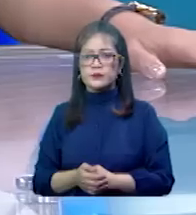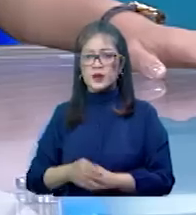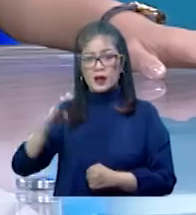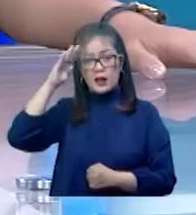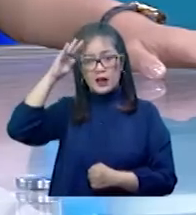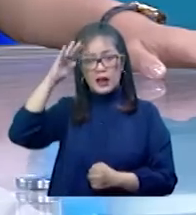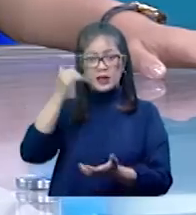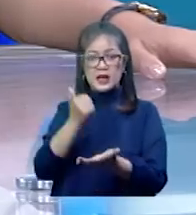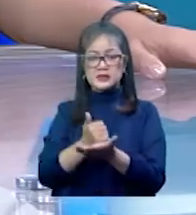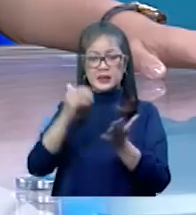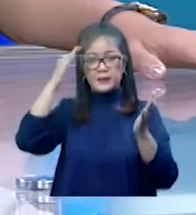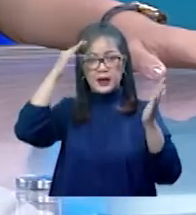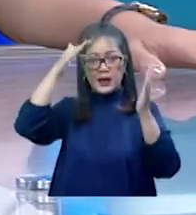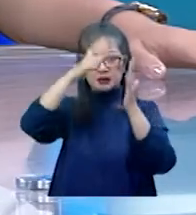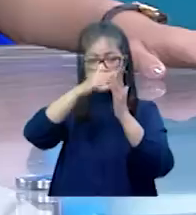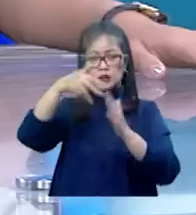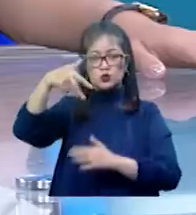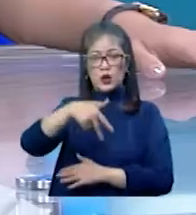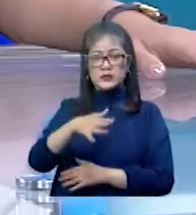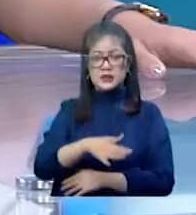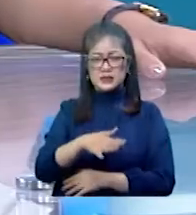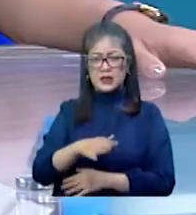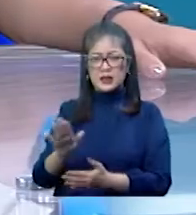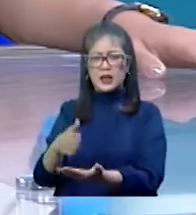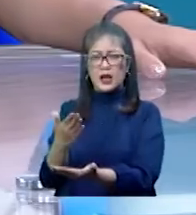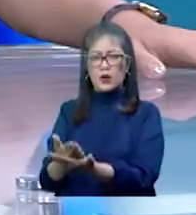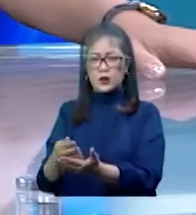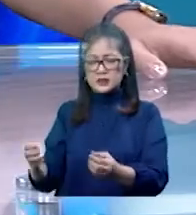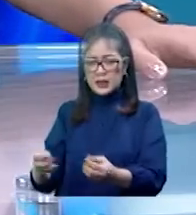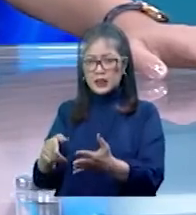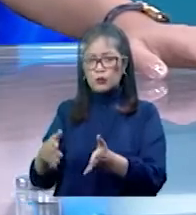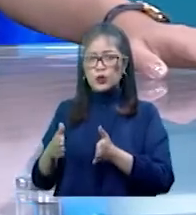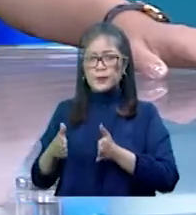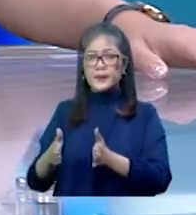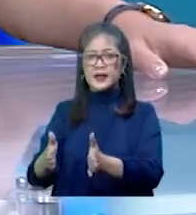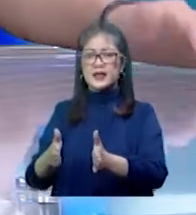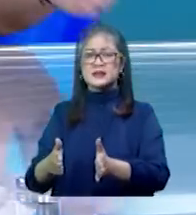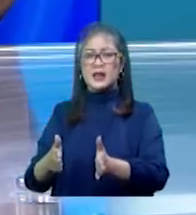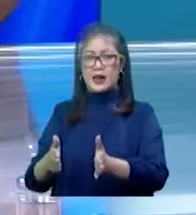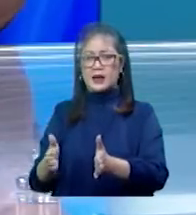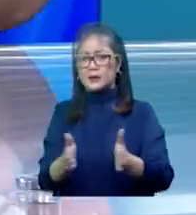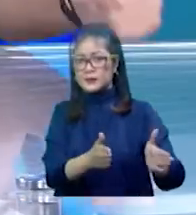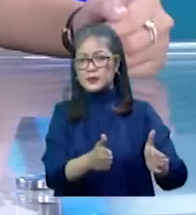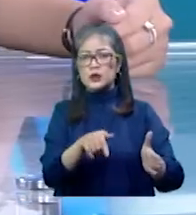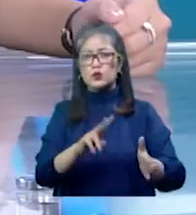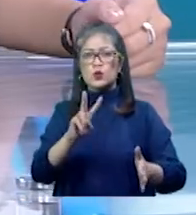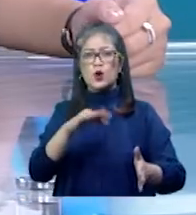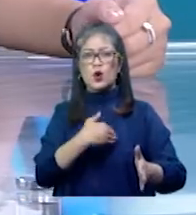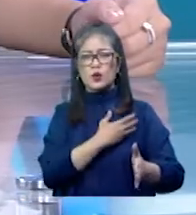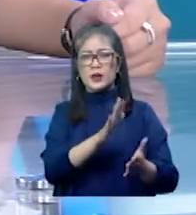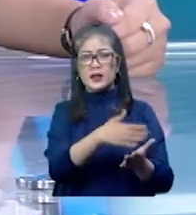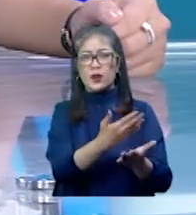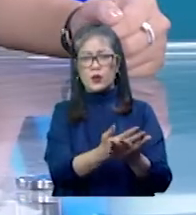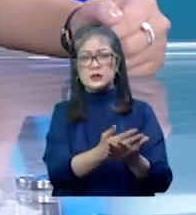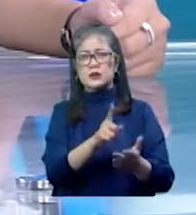Dua pria di Makassar, Sulawesi Selatan ditemukan tewas di pinggir jalan. Kedua korban tewas setelah motor yang mereka naiki ditendang oleh pengendara motor yang